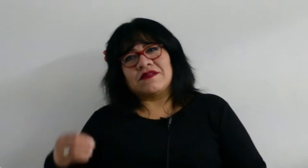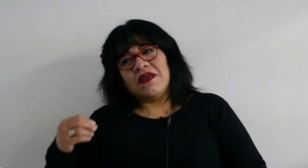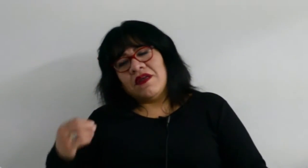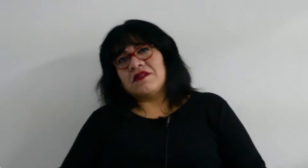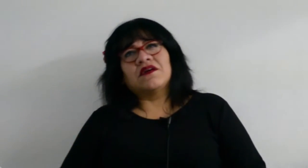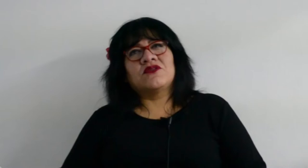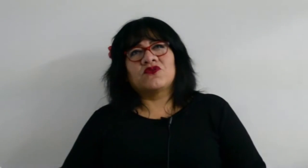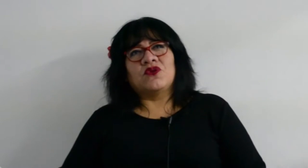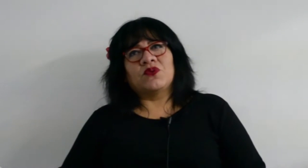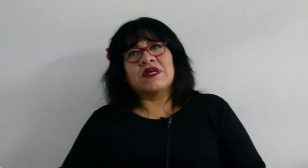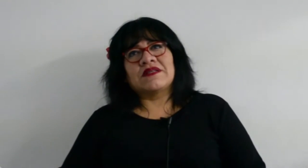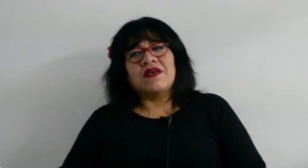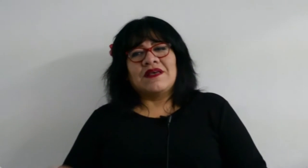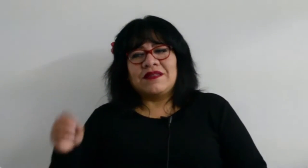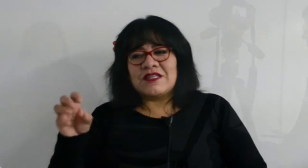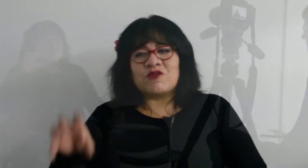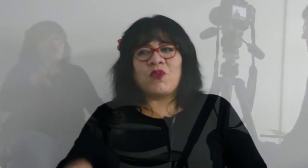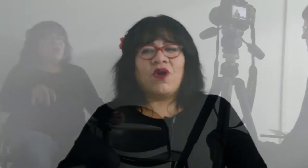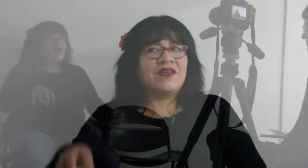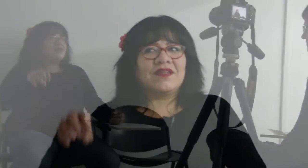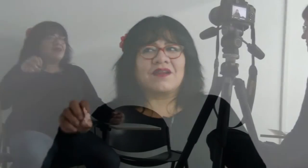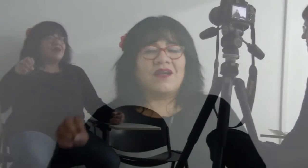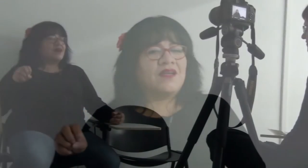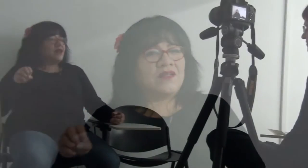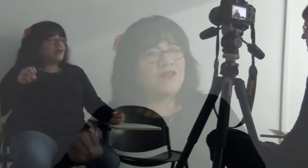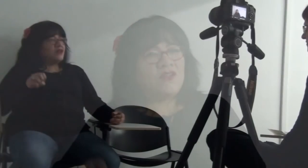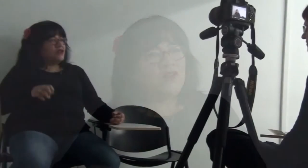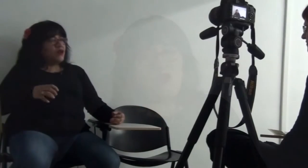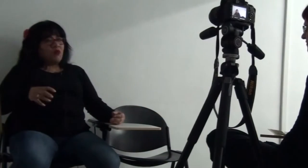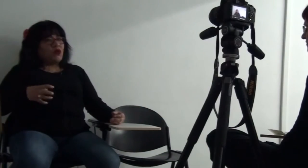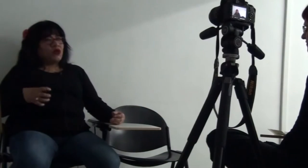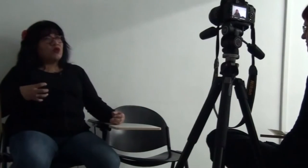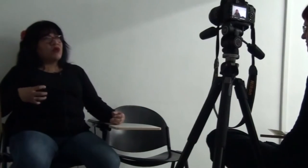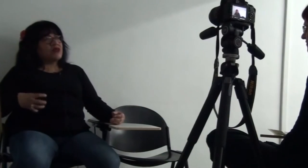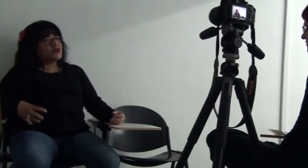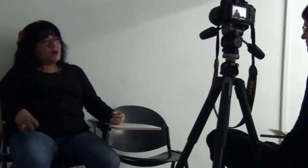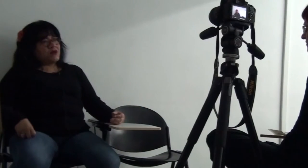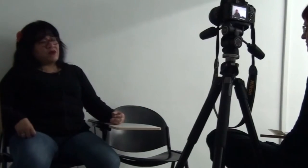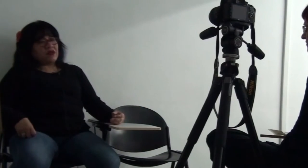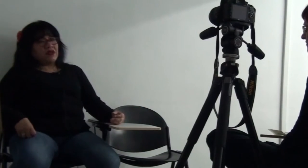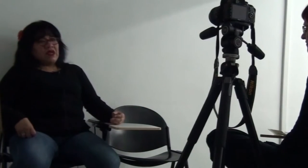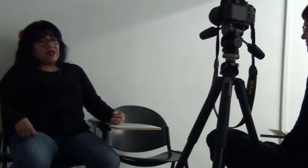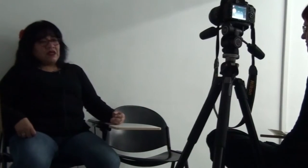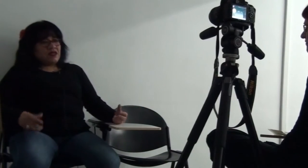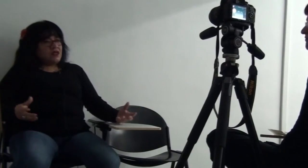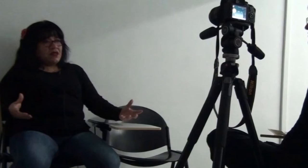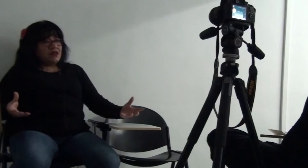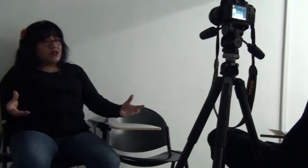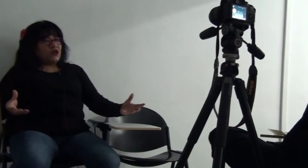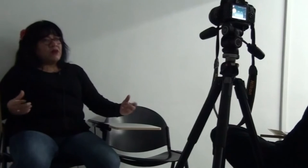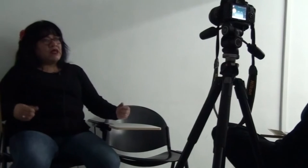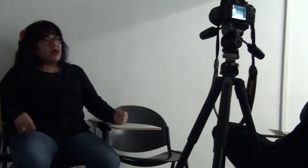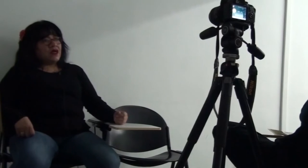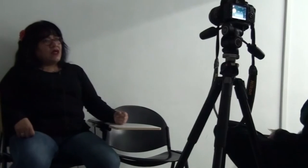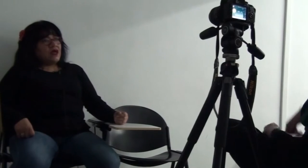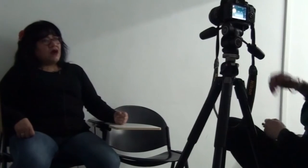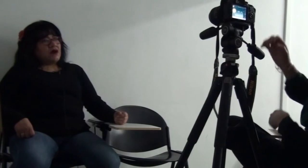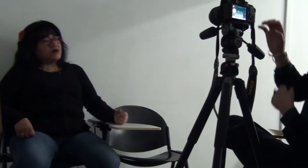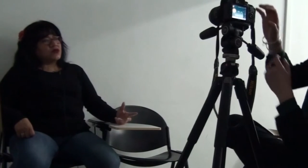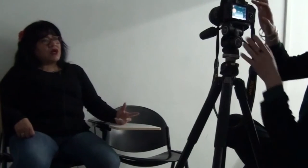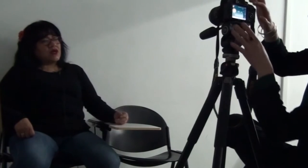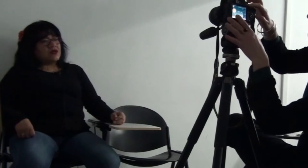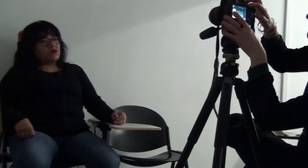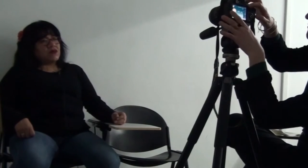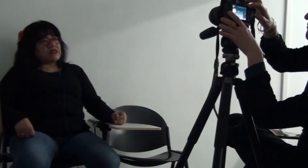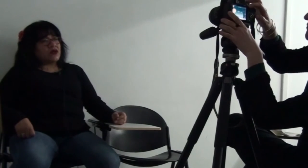tus ciudades, entran a tus culturas y te despojan y te arrancan lo poco que tú puedes sobrevivir y te obliga